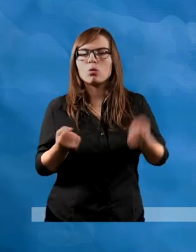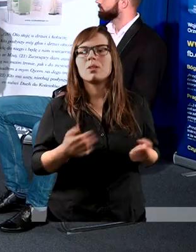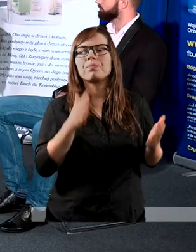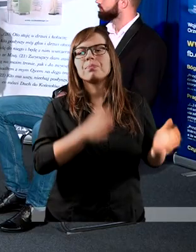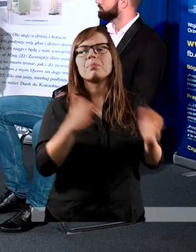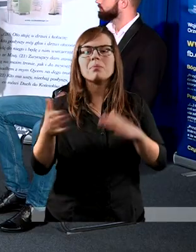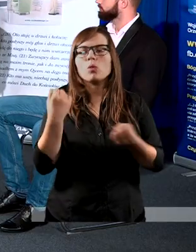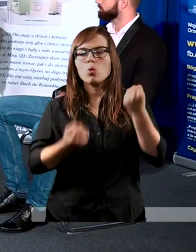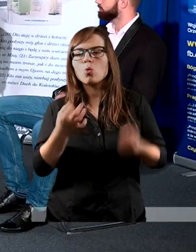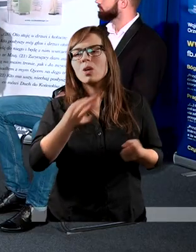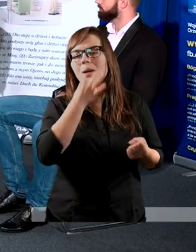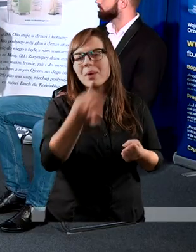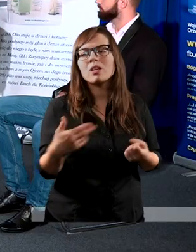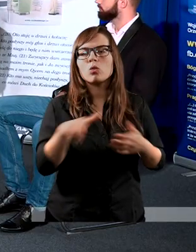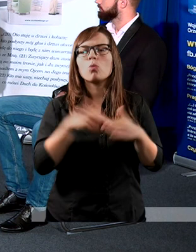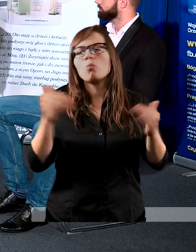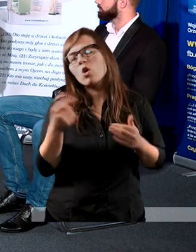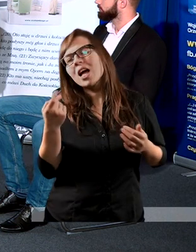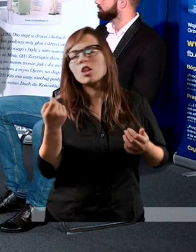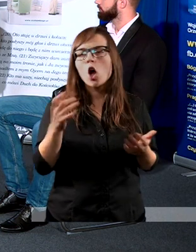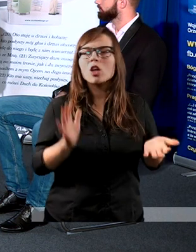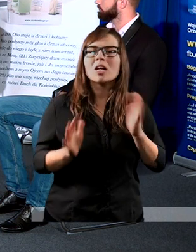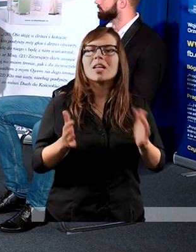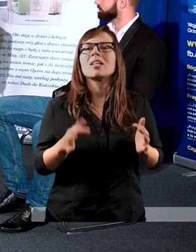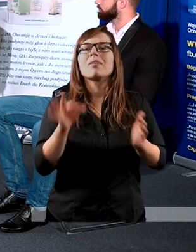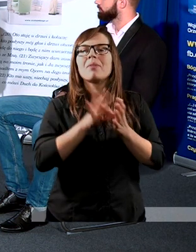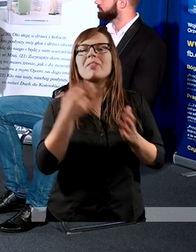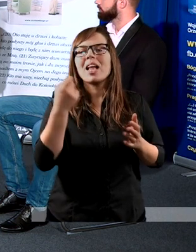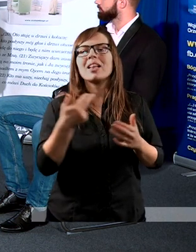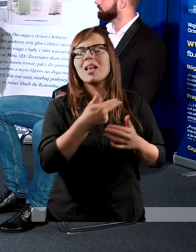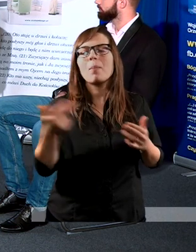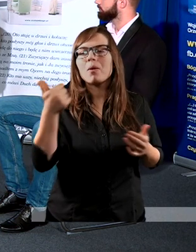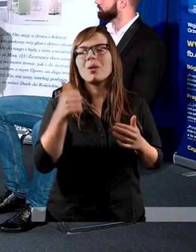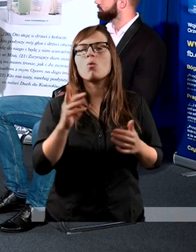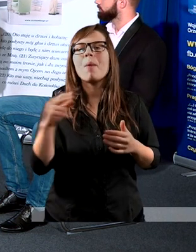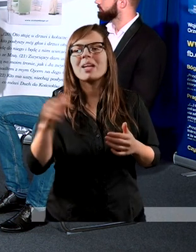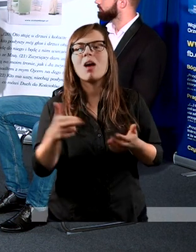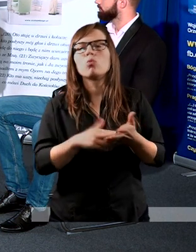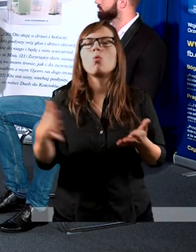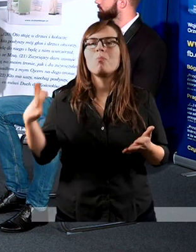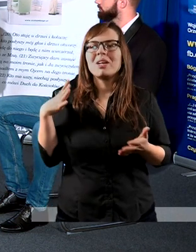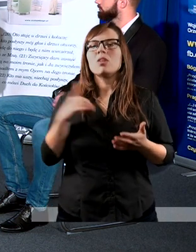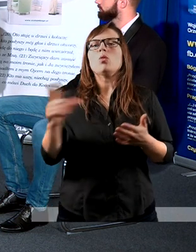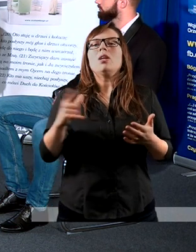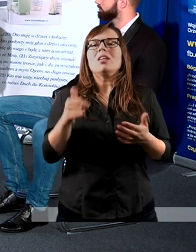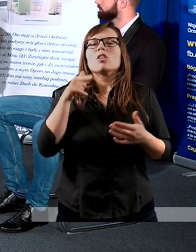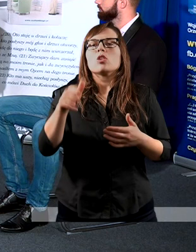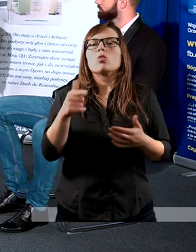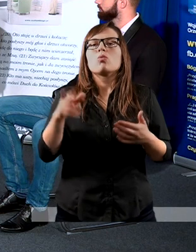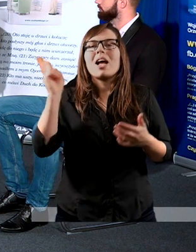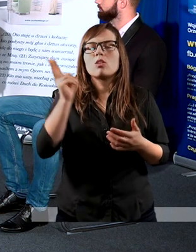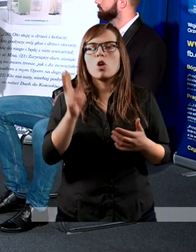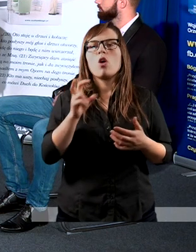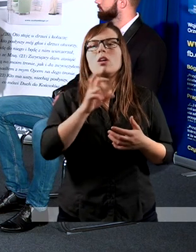Następne chyba trudne pytanie znowu, które troszeczkę zahacza tematykę pierwszego webinaru, który był. Tutaj